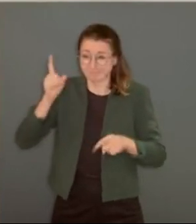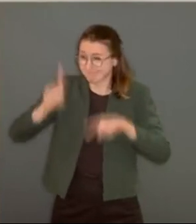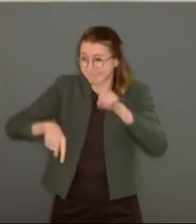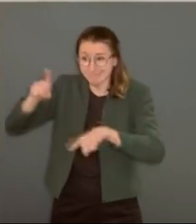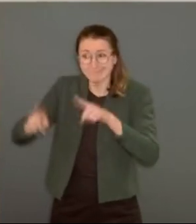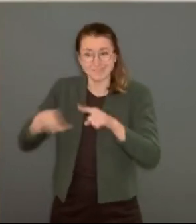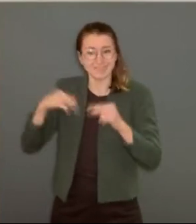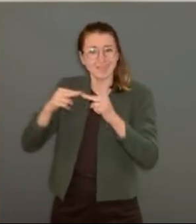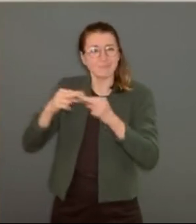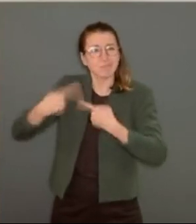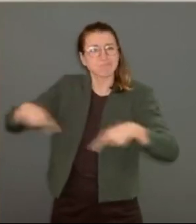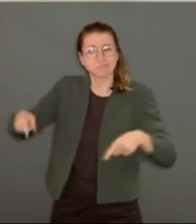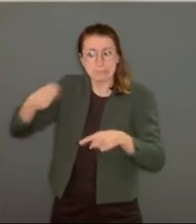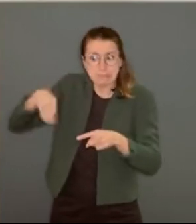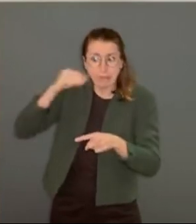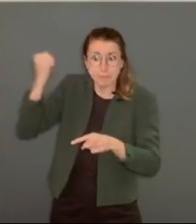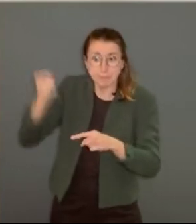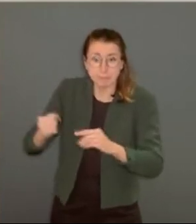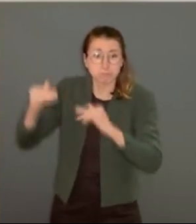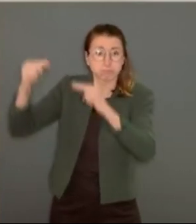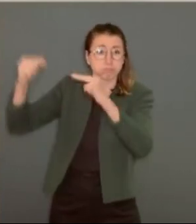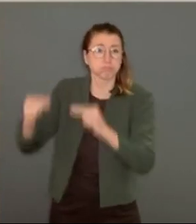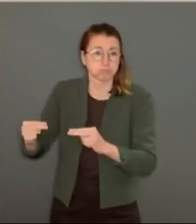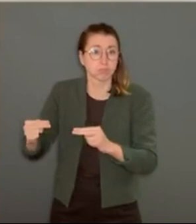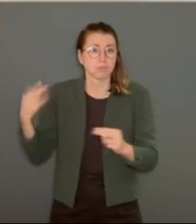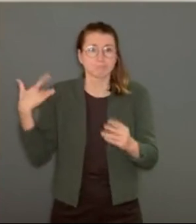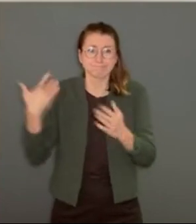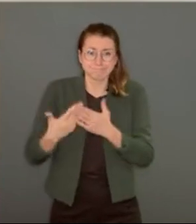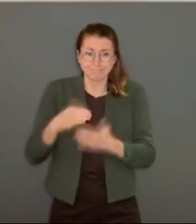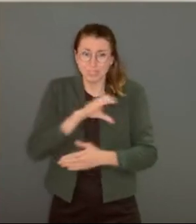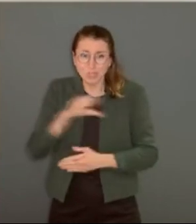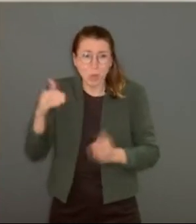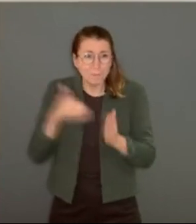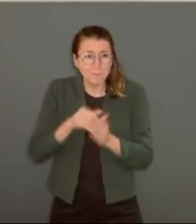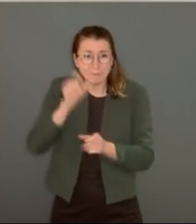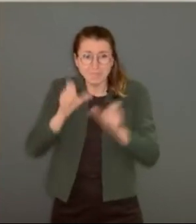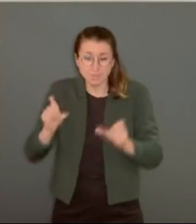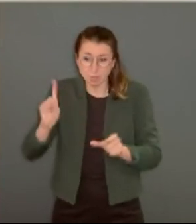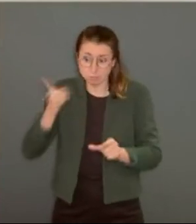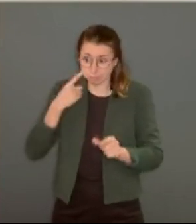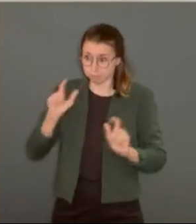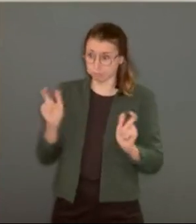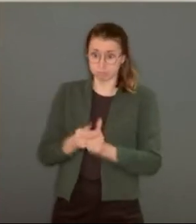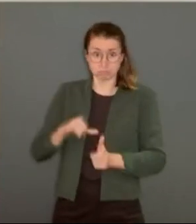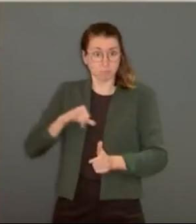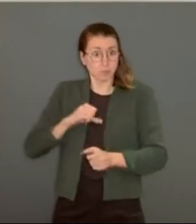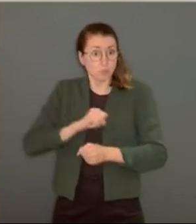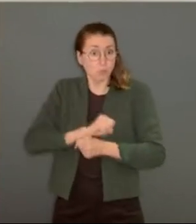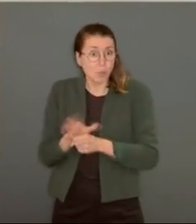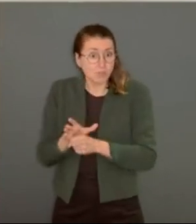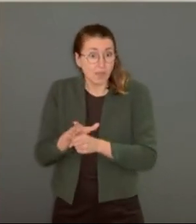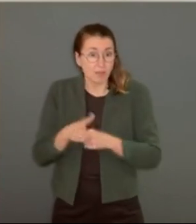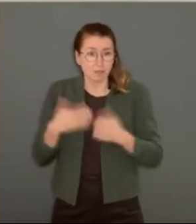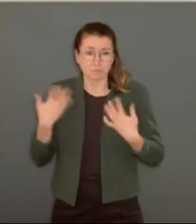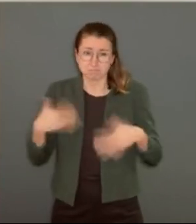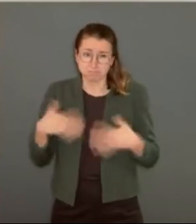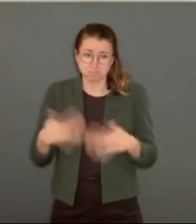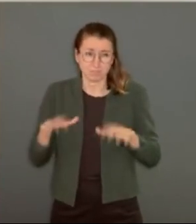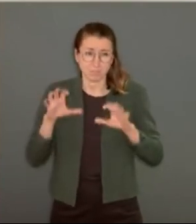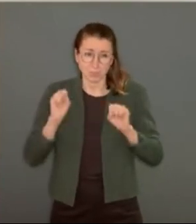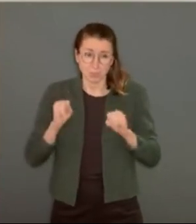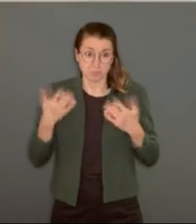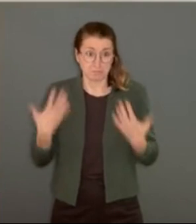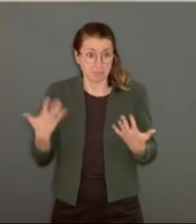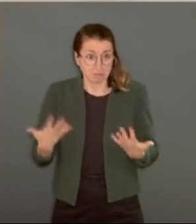000 personnes ont appris qu'elles étaient contaminées. Et nous ne voyons toujours pas pour l'instant une évolution